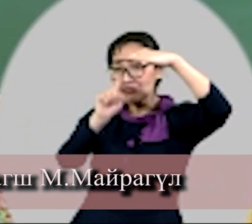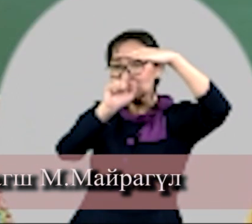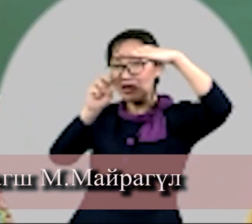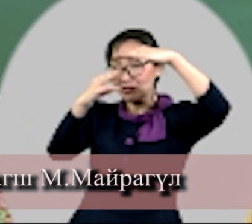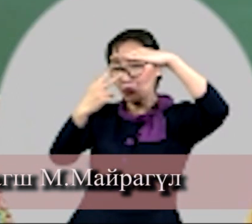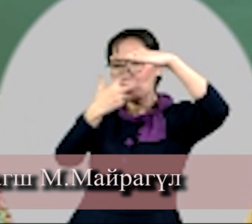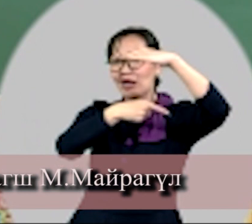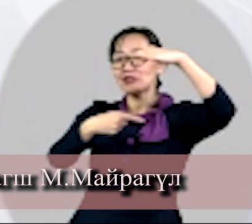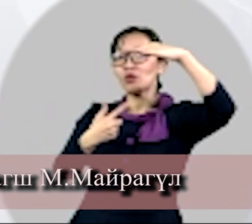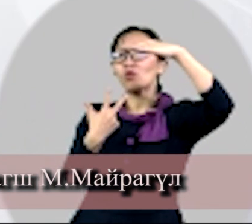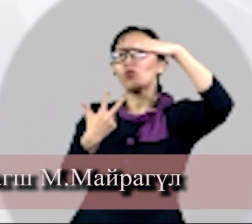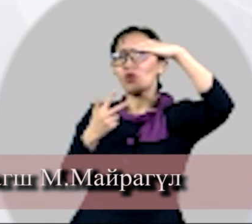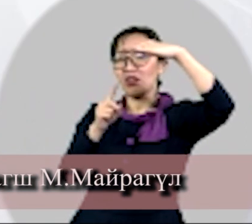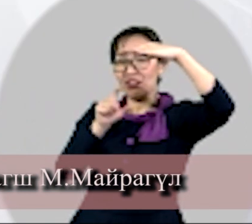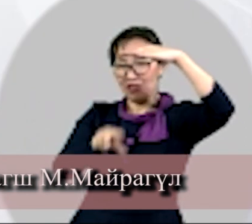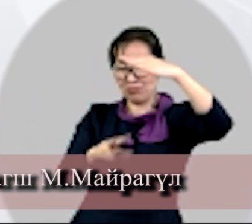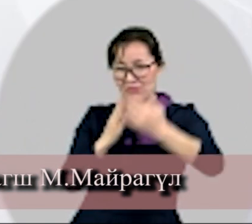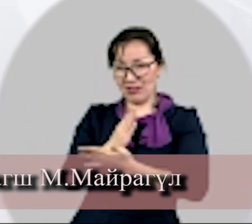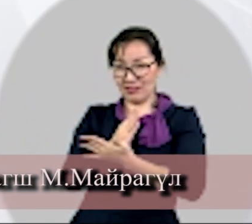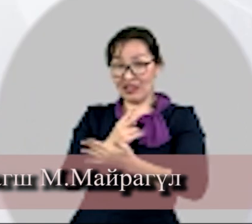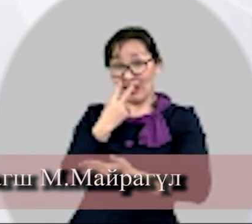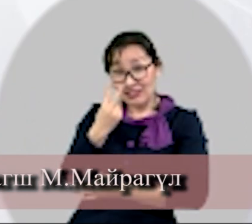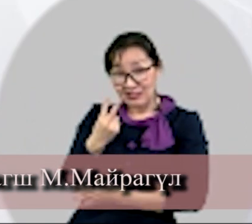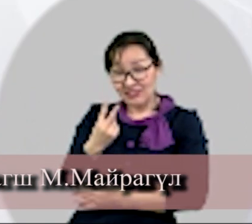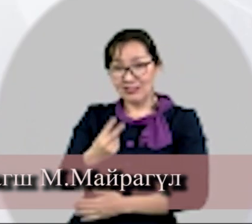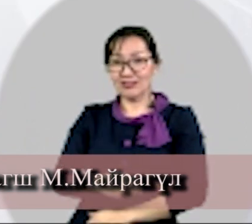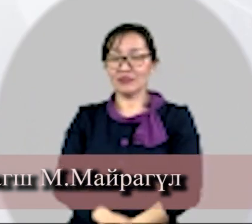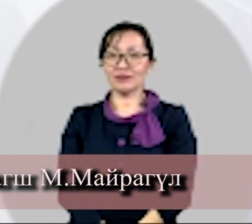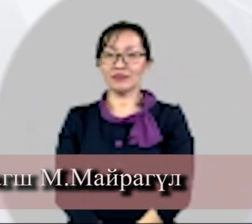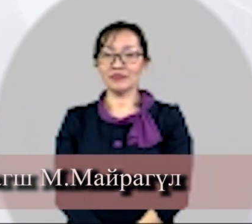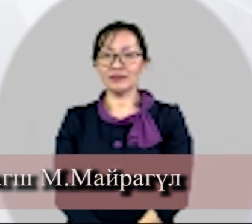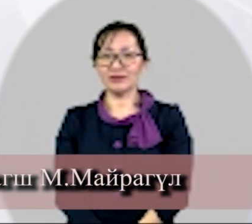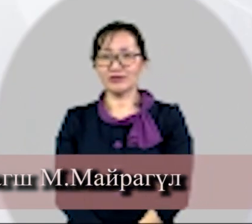бастаған. Бұл ауа температурасы жылы болғаны ма, суық болғаны ма?